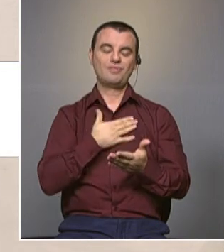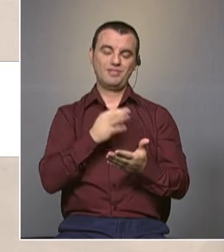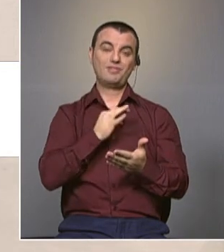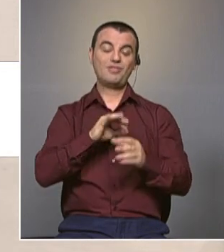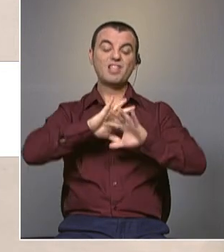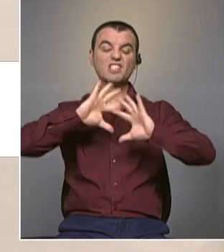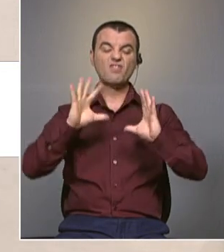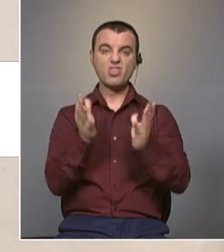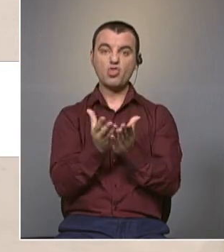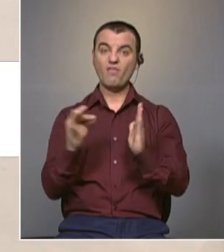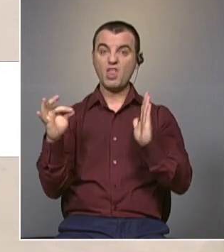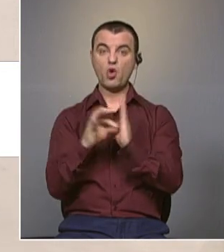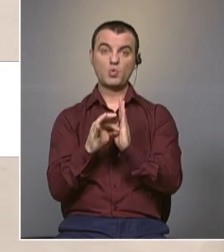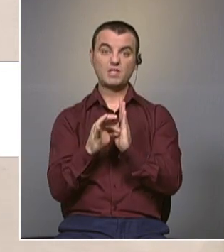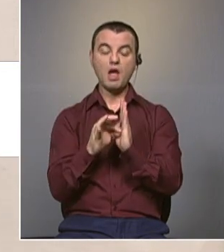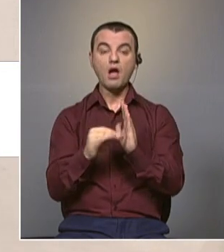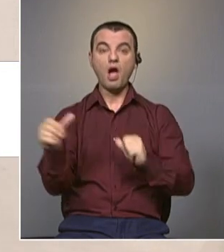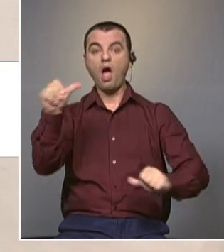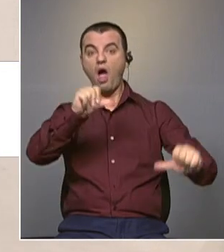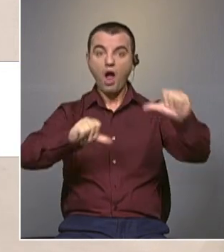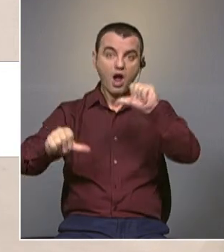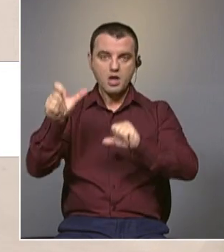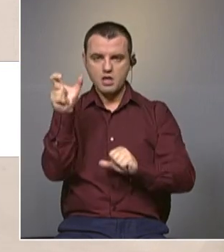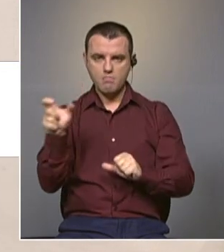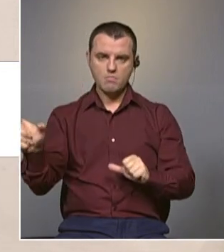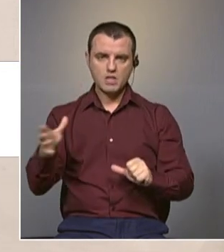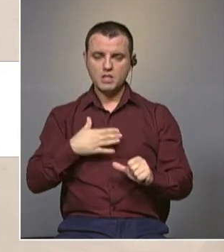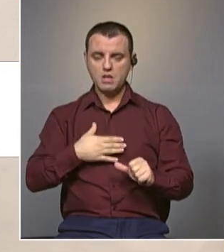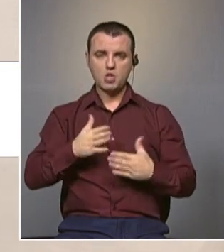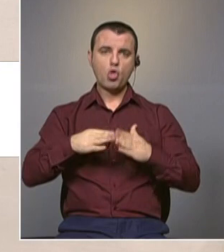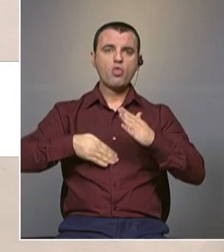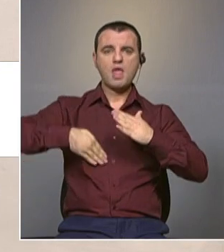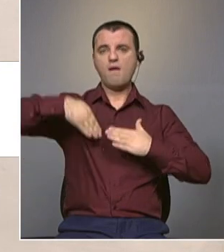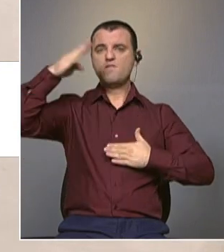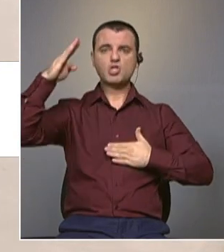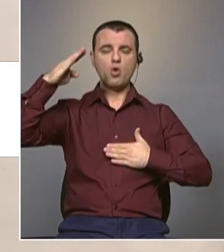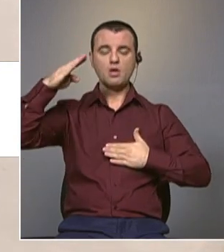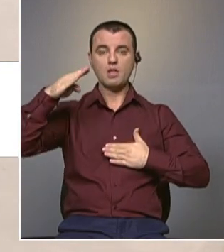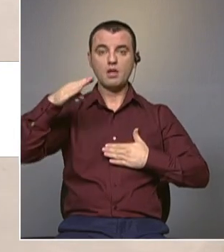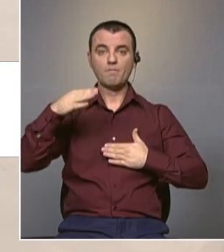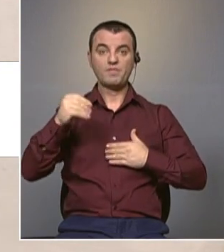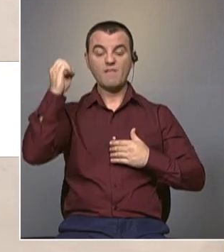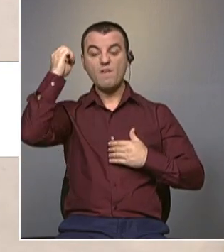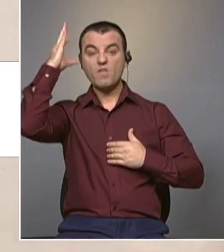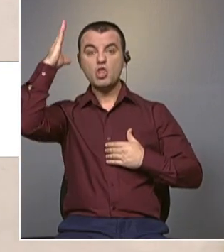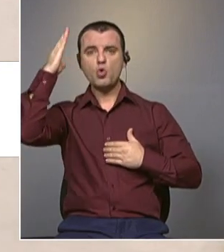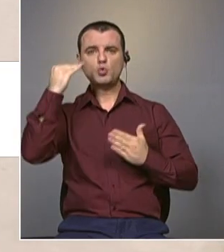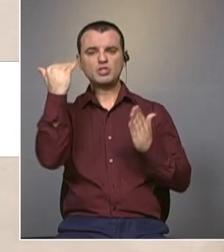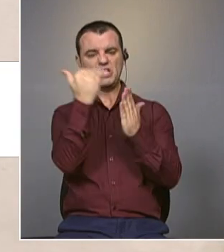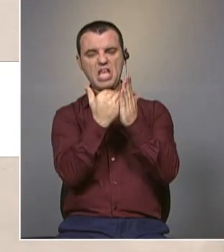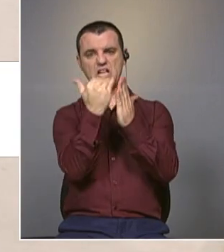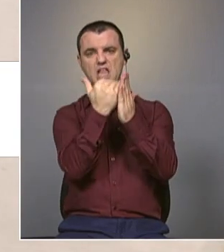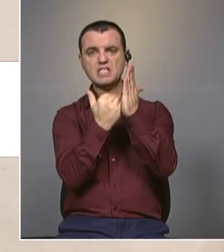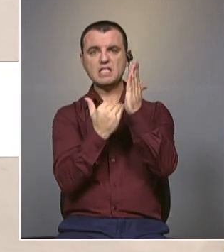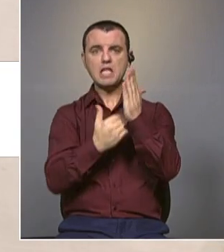световна оценка. Химиците имат едно от най-високите в научните класации места